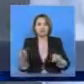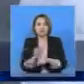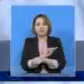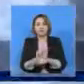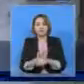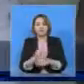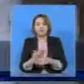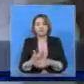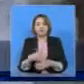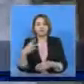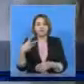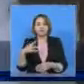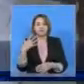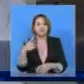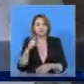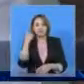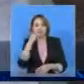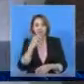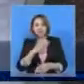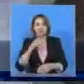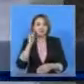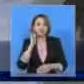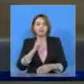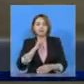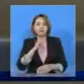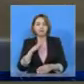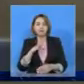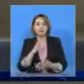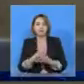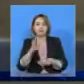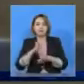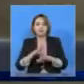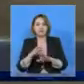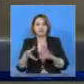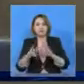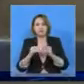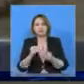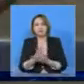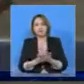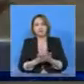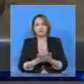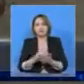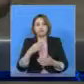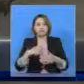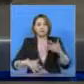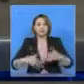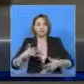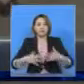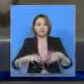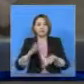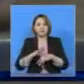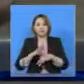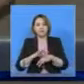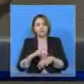лечение уже порядка 25 лиц с нарушением слуха, которые имеют заболевания общей системы. Это проблемы с желудочно-кишечным